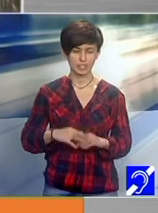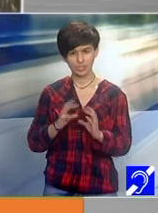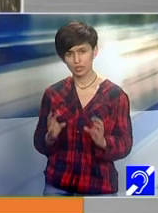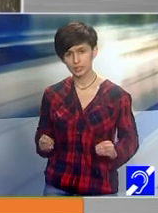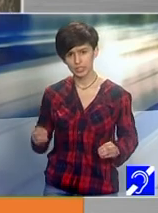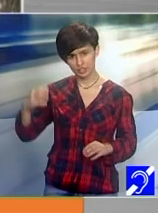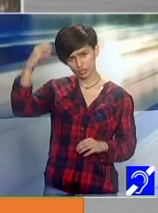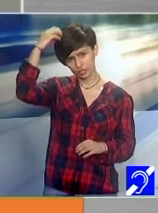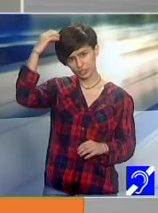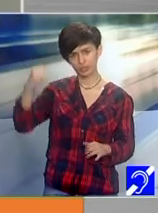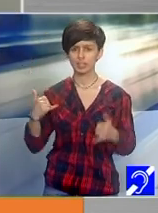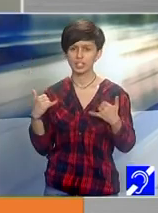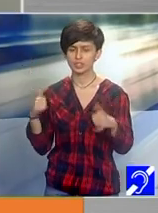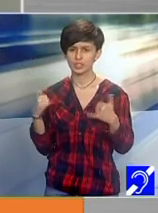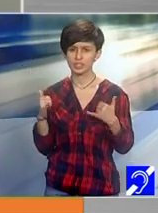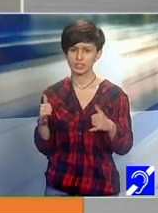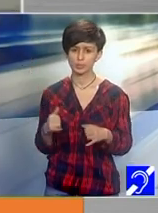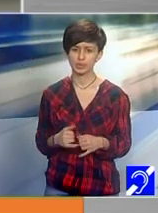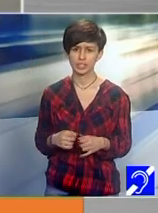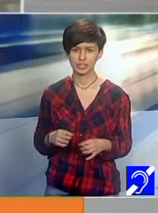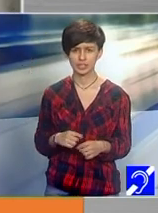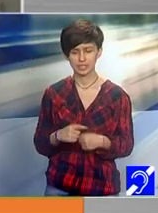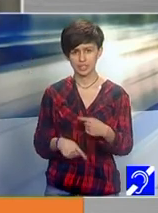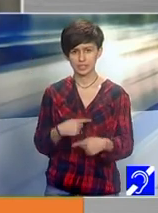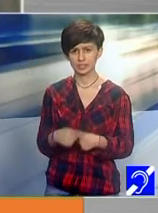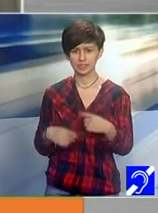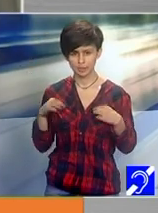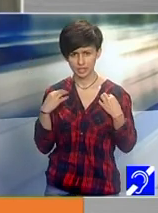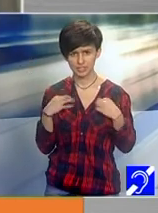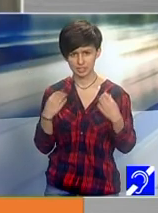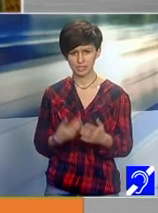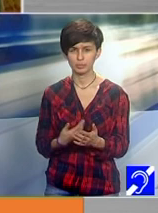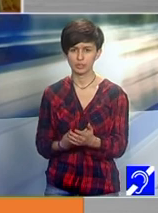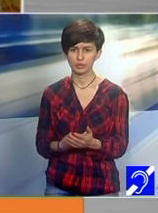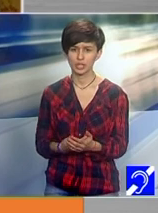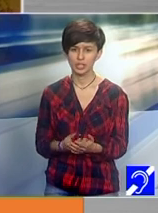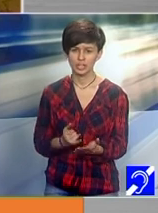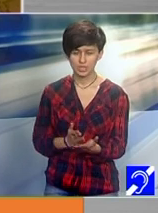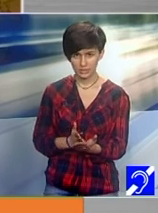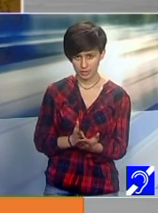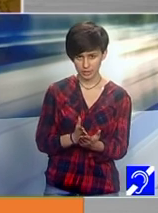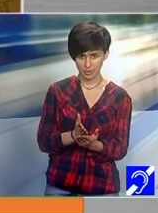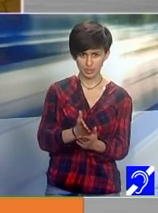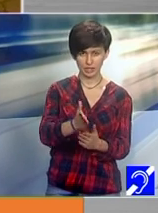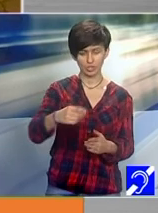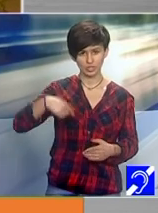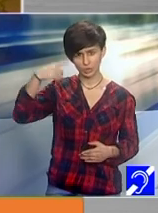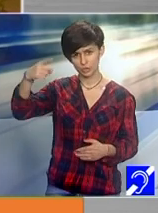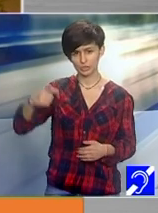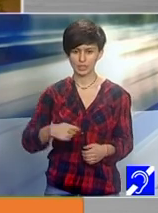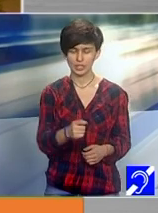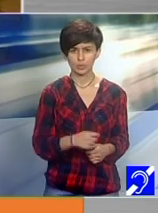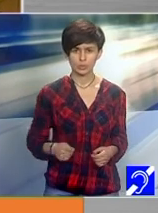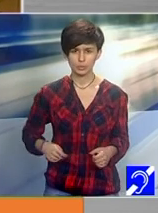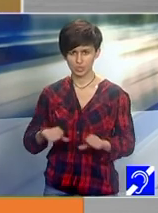în sistemul de sănătate și pentru a lua măsuri ca în următoarea perioadă, cu un proiect de reformare a